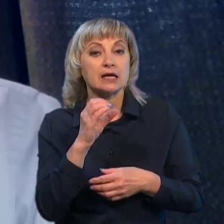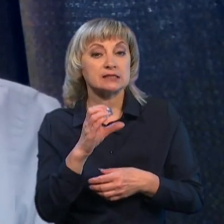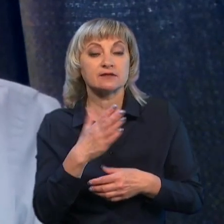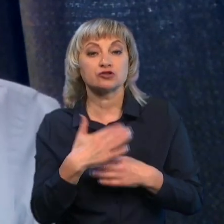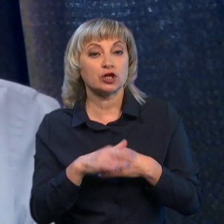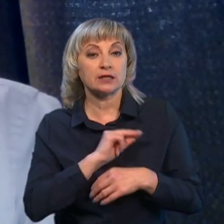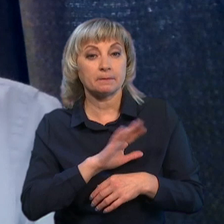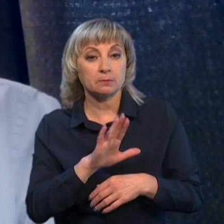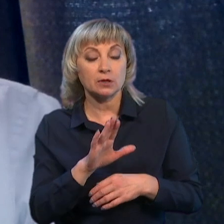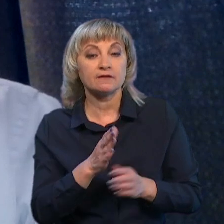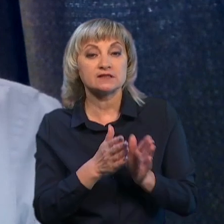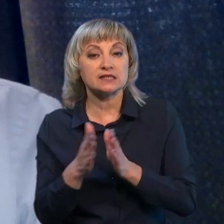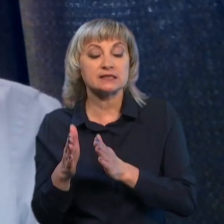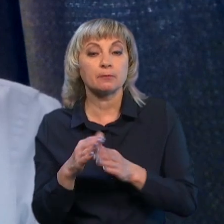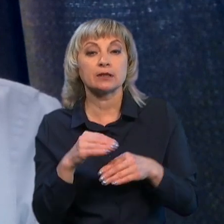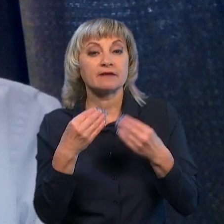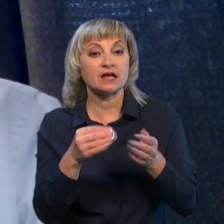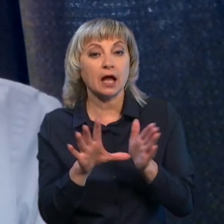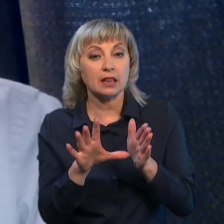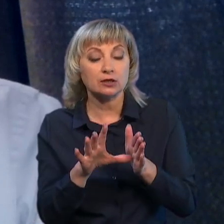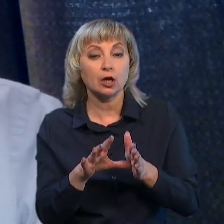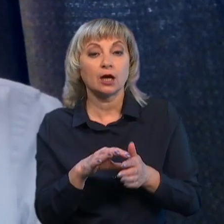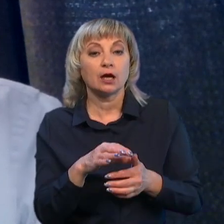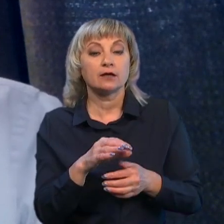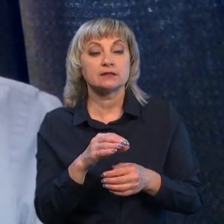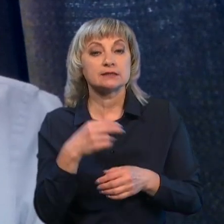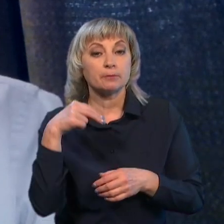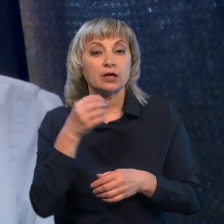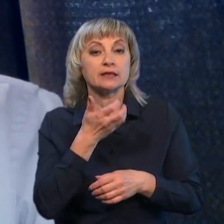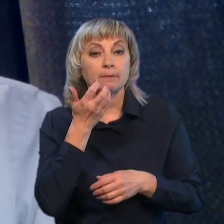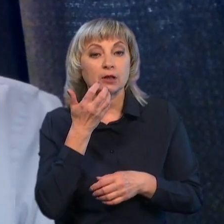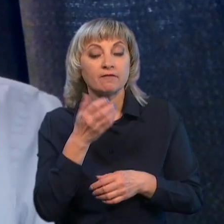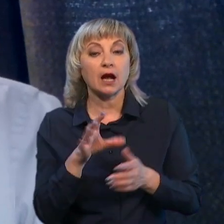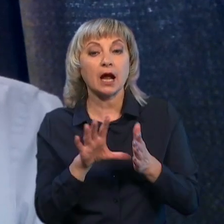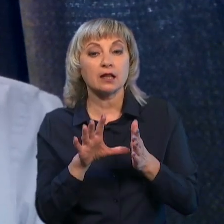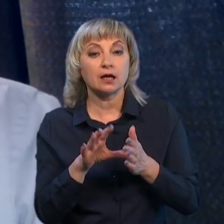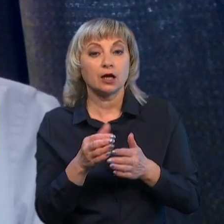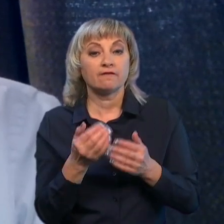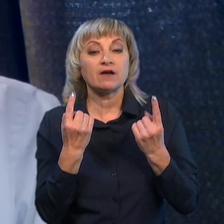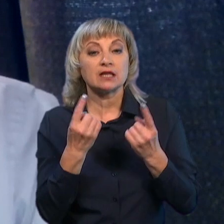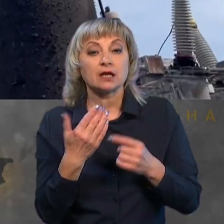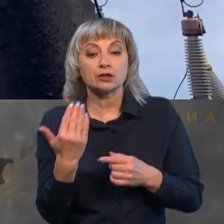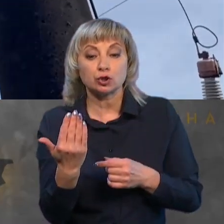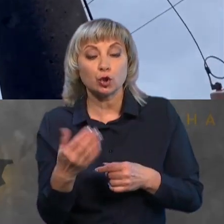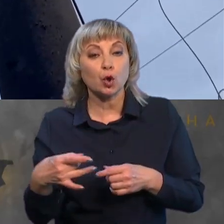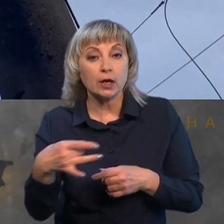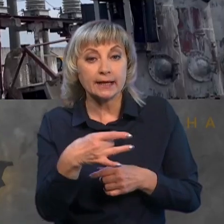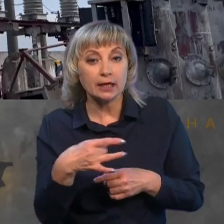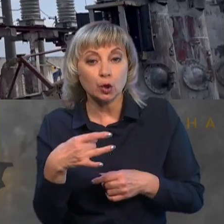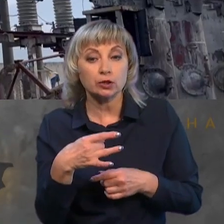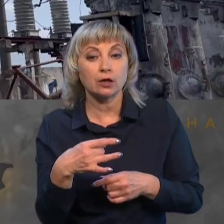також в систему, не видавала електроенергію. Запорізька теплова електростанція, дуже велика для того регіону,